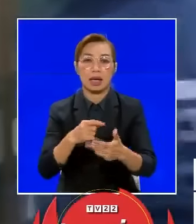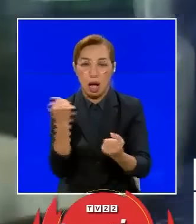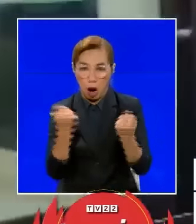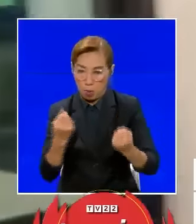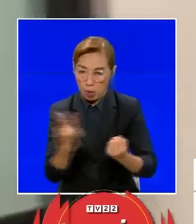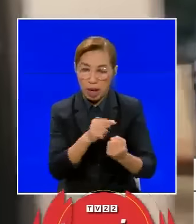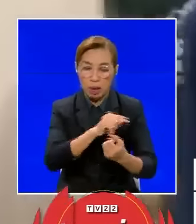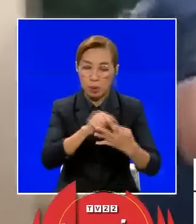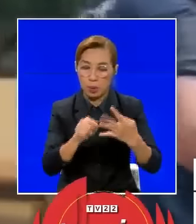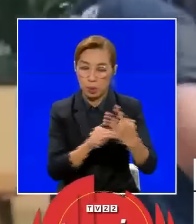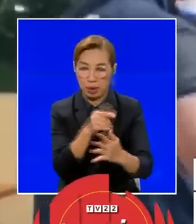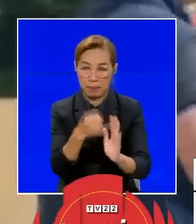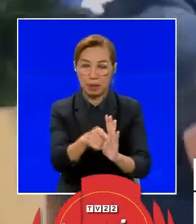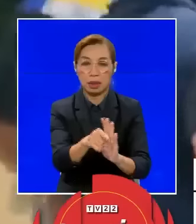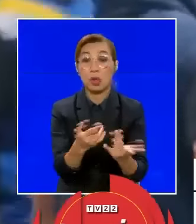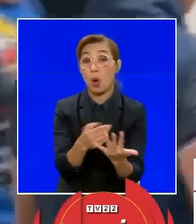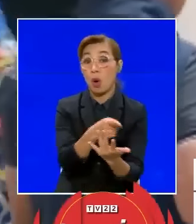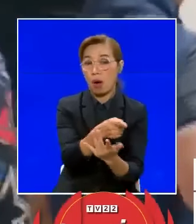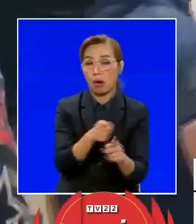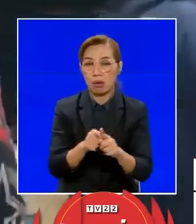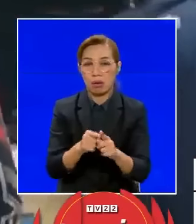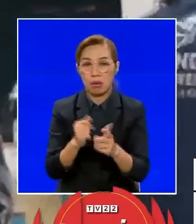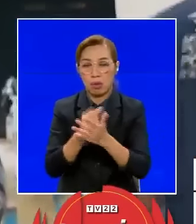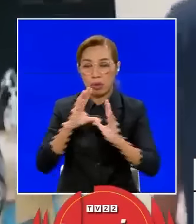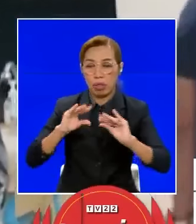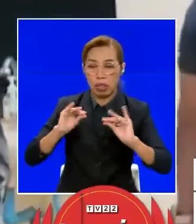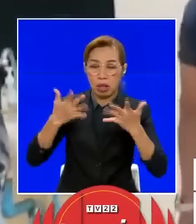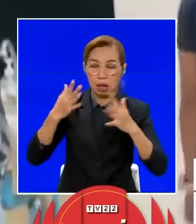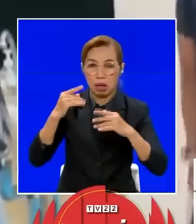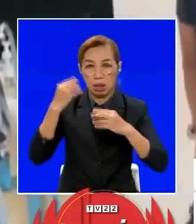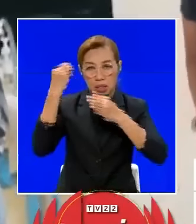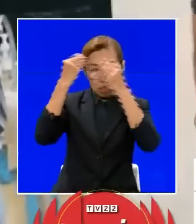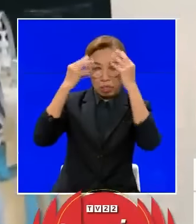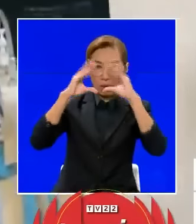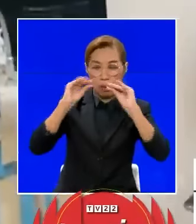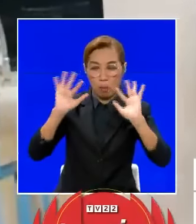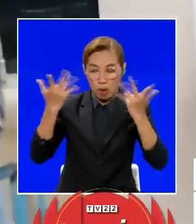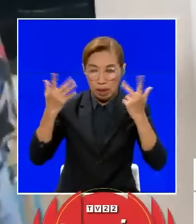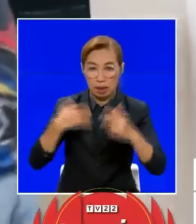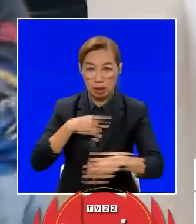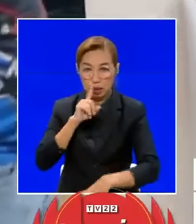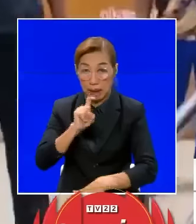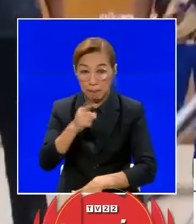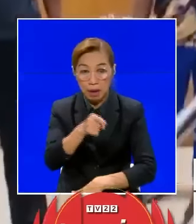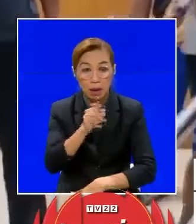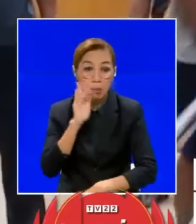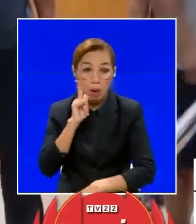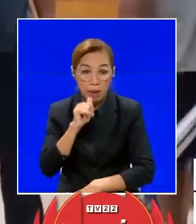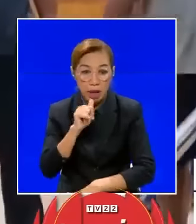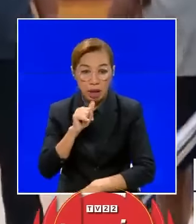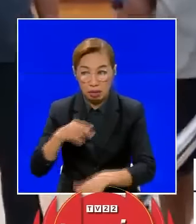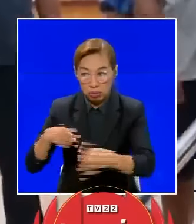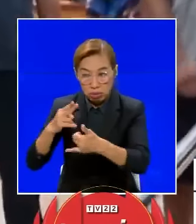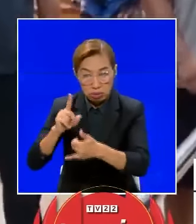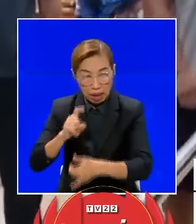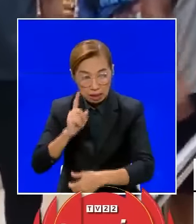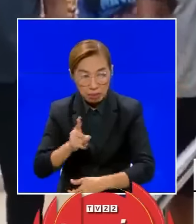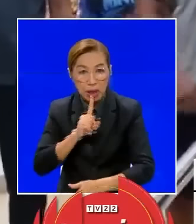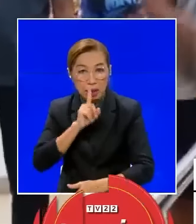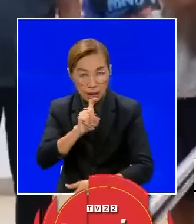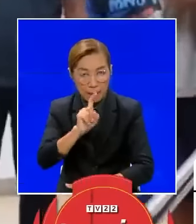ไงก็ถ้าแกสั่งยาก็ช่วยถามอีกทีละกันว่าสรุปพ่อแม่พี่น้องถูกยิงจริงไหมปรากฏจะเป็นเรื่องจริงอีกจะเป็นเรื่องใหญ่ไปก็ถาม